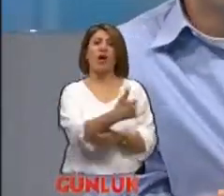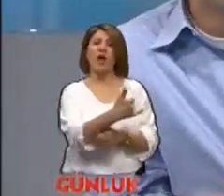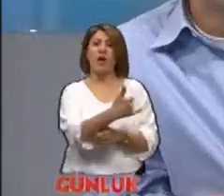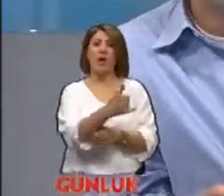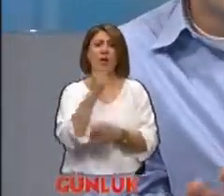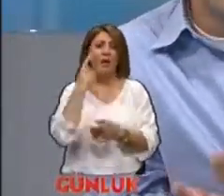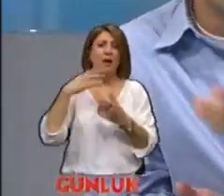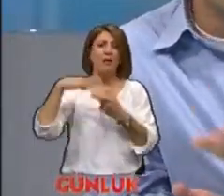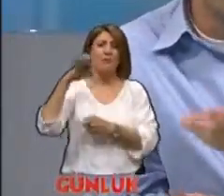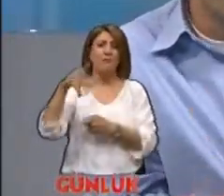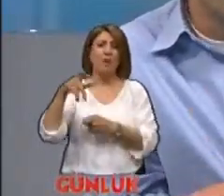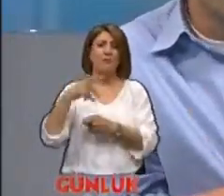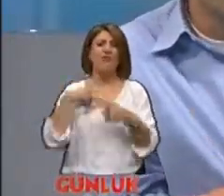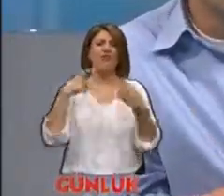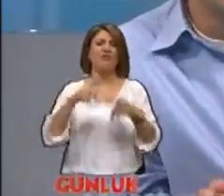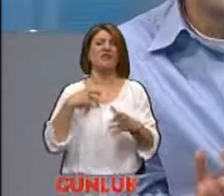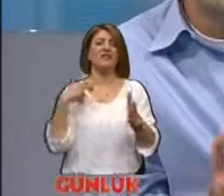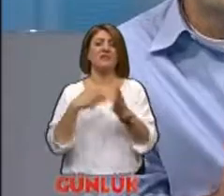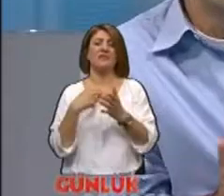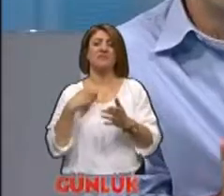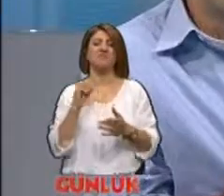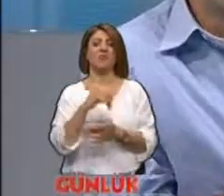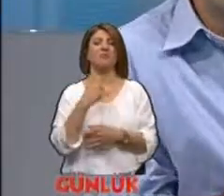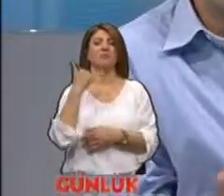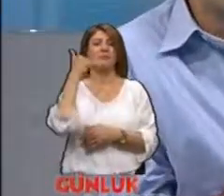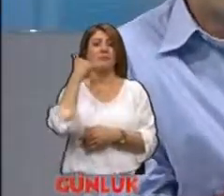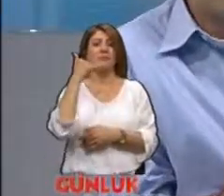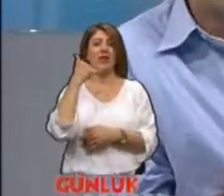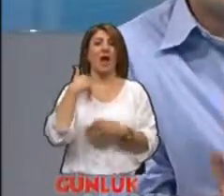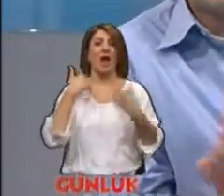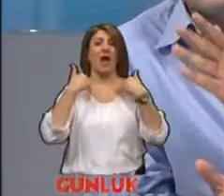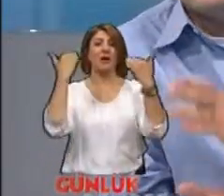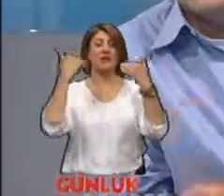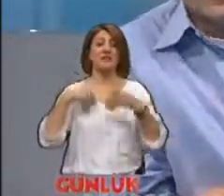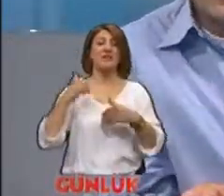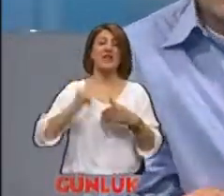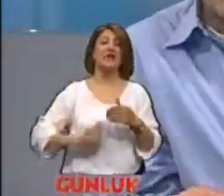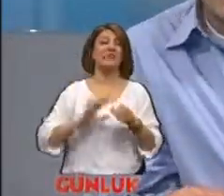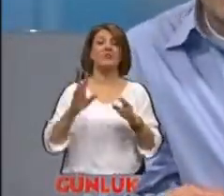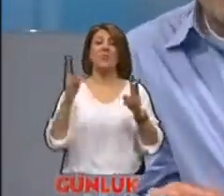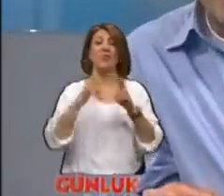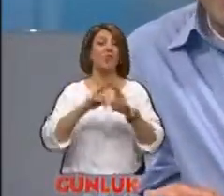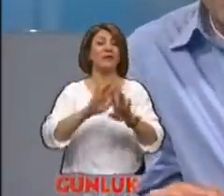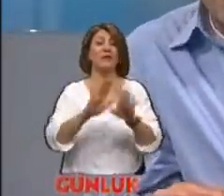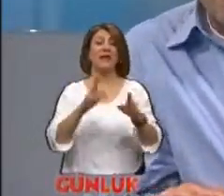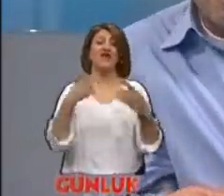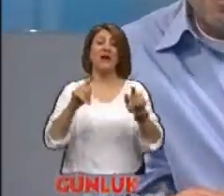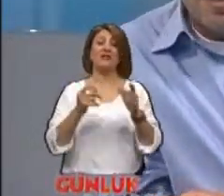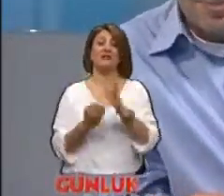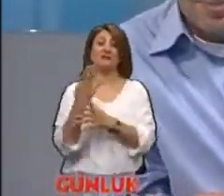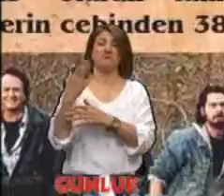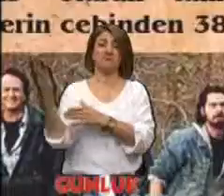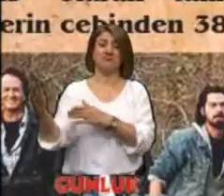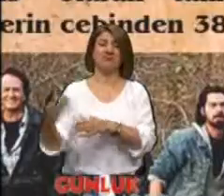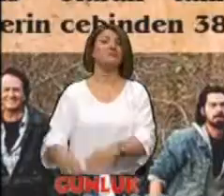kendisini başka birisi olarak tanıtmış. Yani sıradan bir hakim, sıradan bir savcı, polis değil kim olarak tanıtmış? Bakalım.